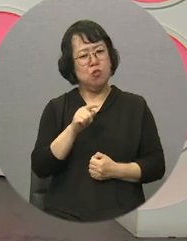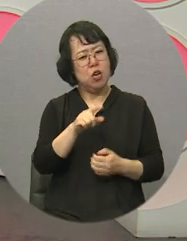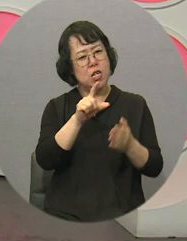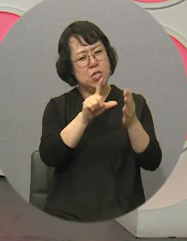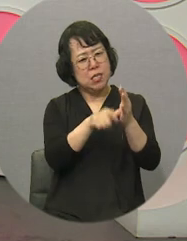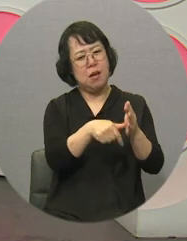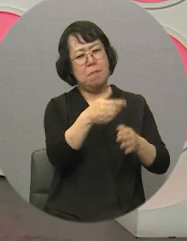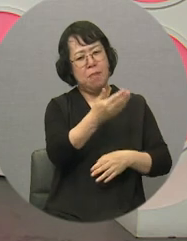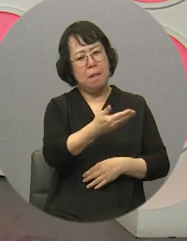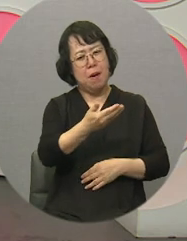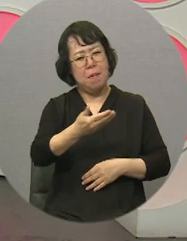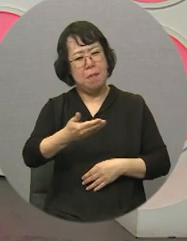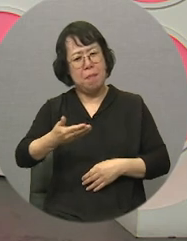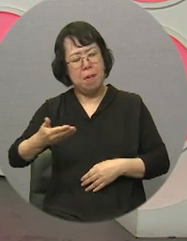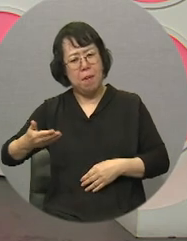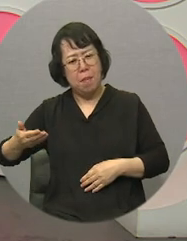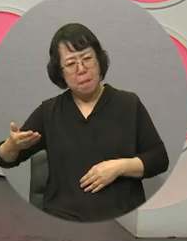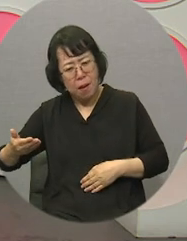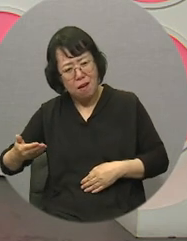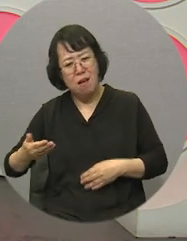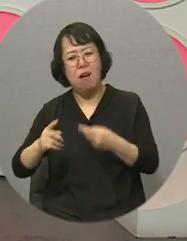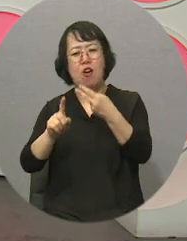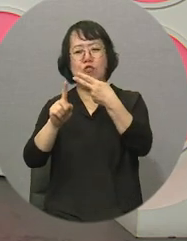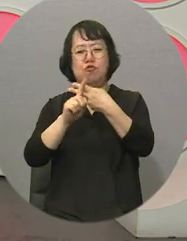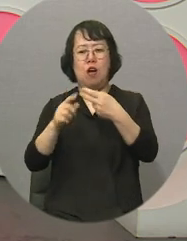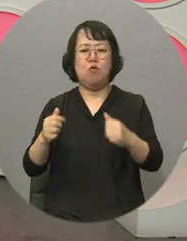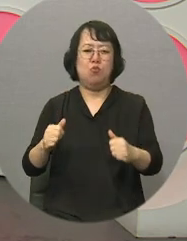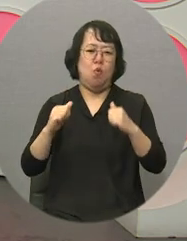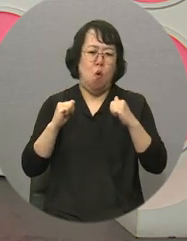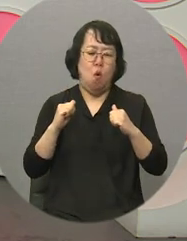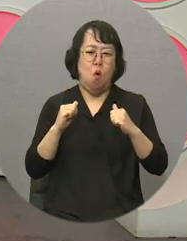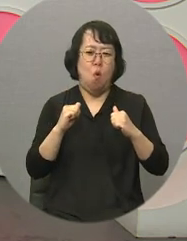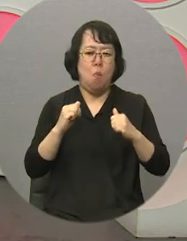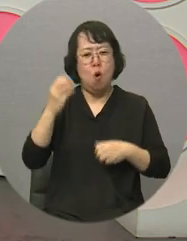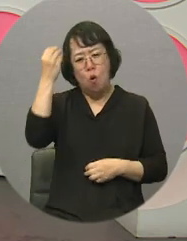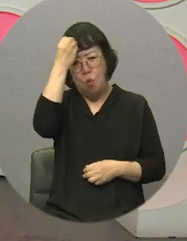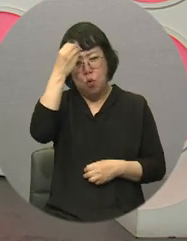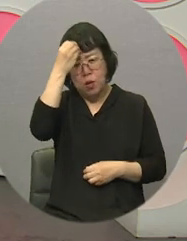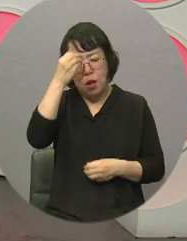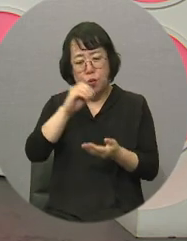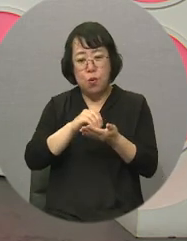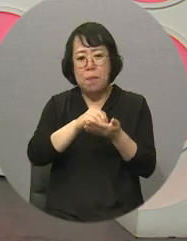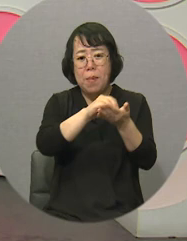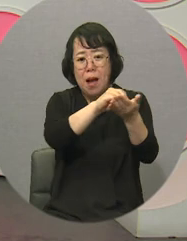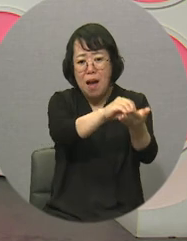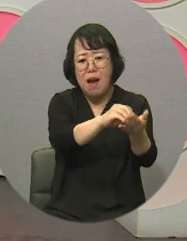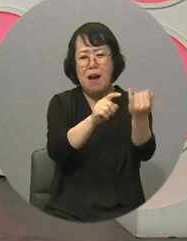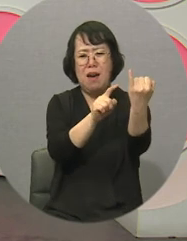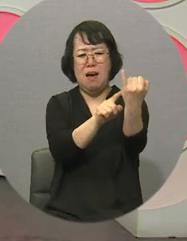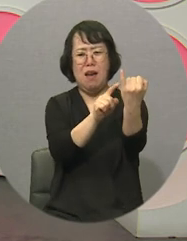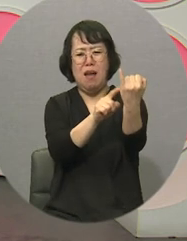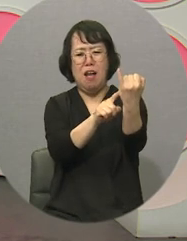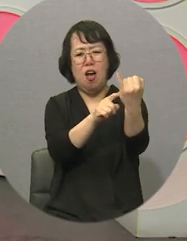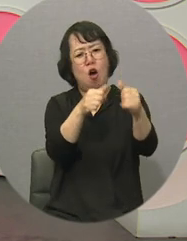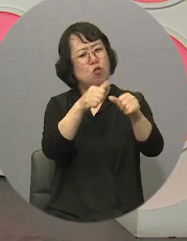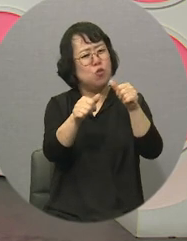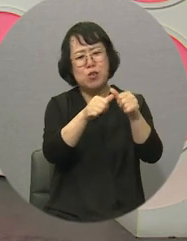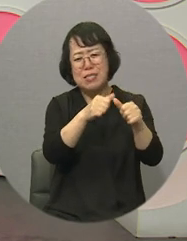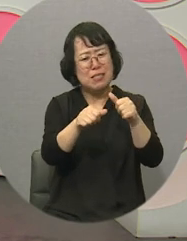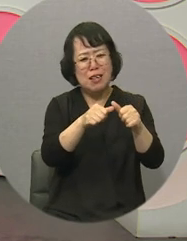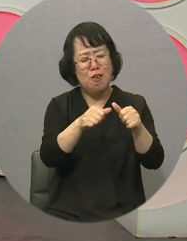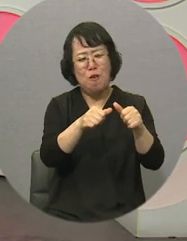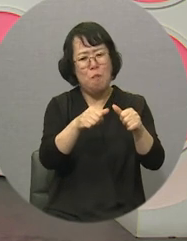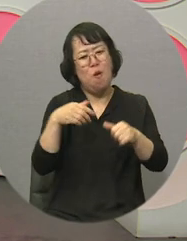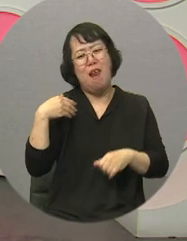작별하고도 뜨문뜨문 소식을 전하던 원주 학생은요, 고등학교에 입학을 하면서 연락이 끊겼지만,